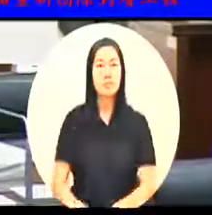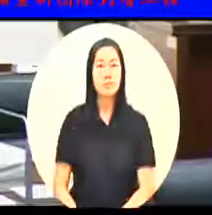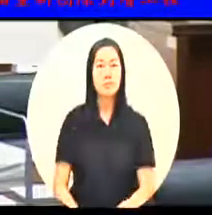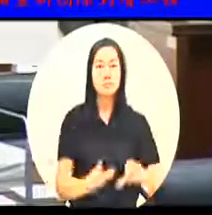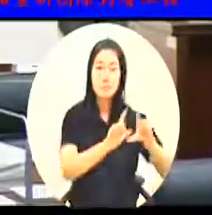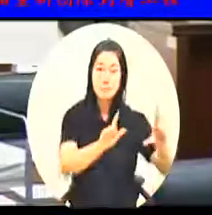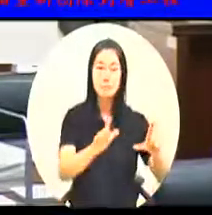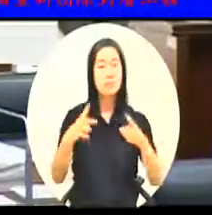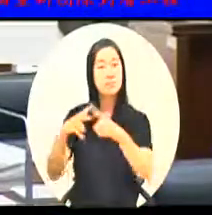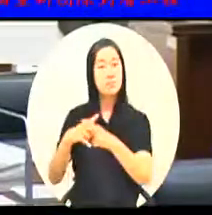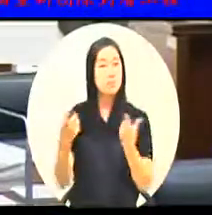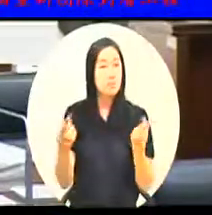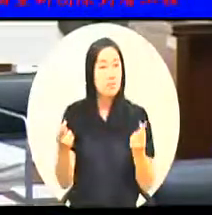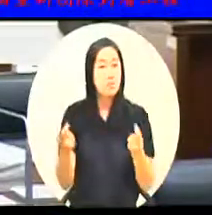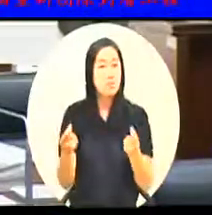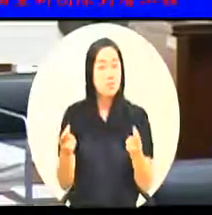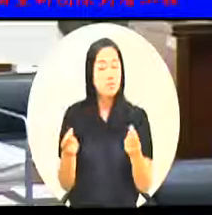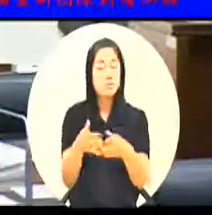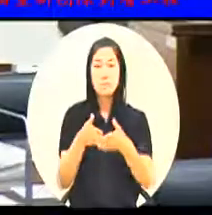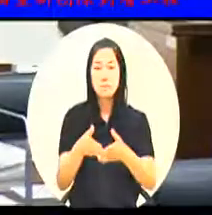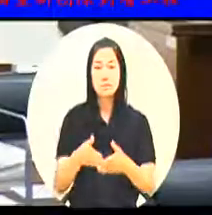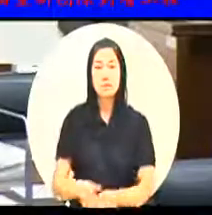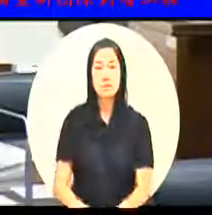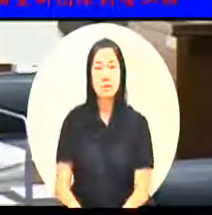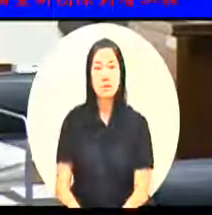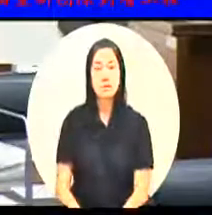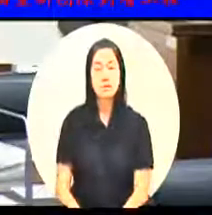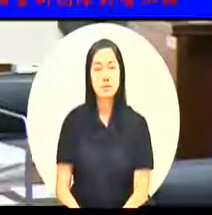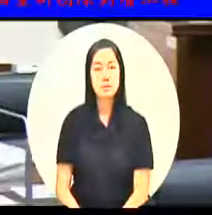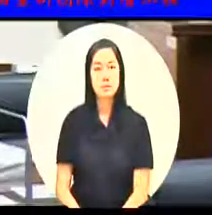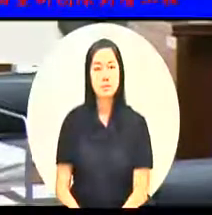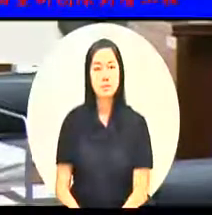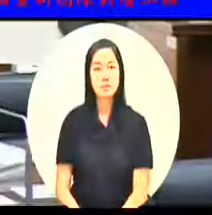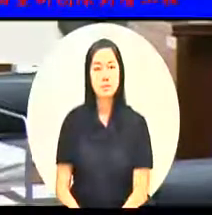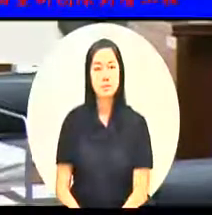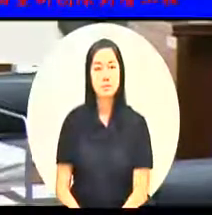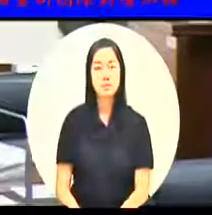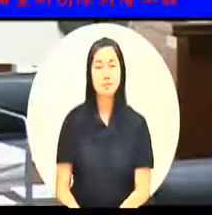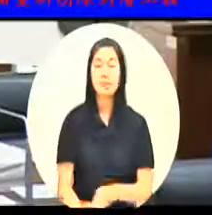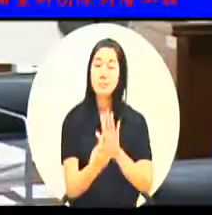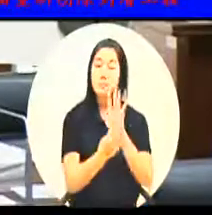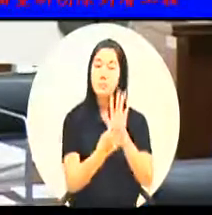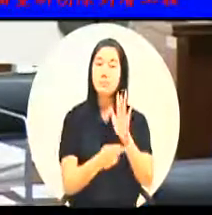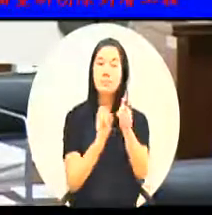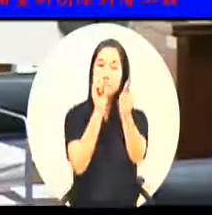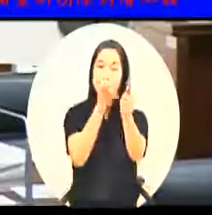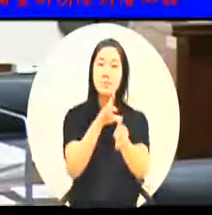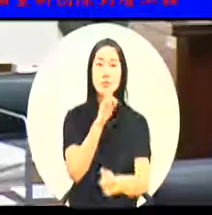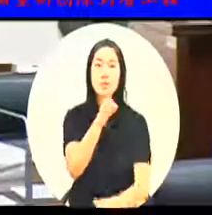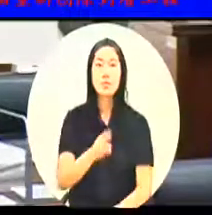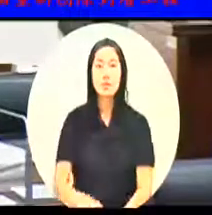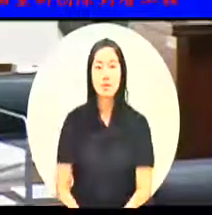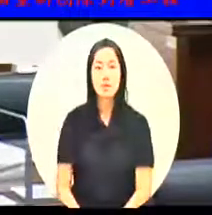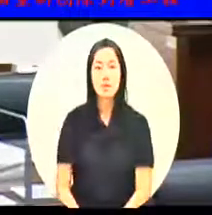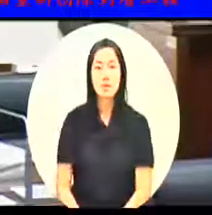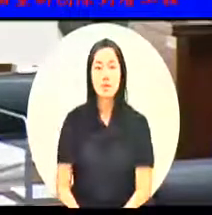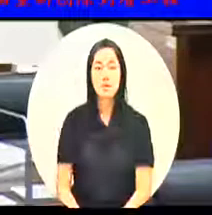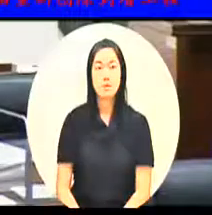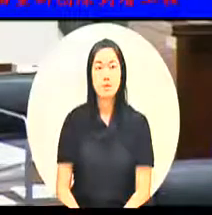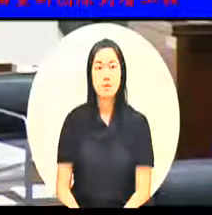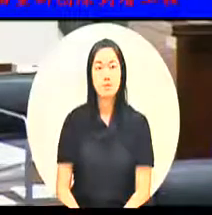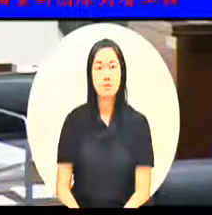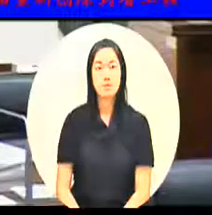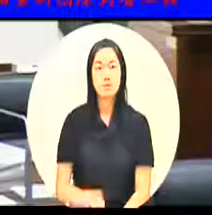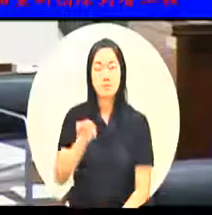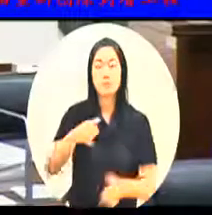小的更要重视哈。我要讲出来，盖甘丹的博友封城哦，市长你也看到哈，那个博友，你